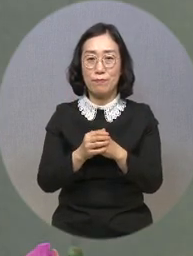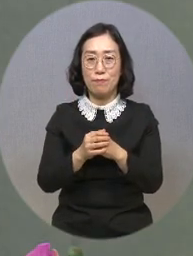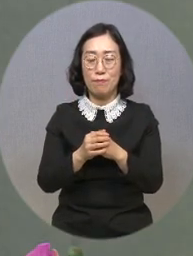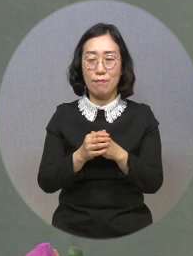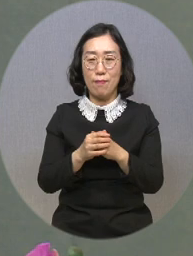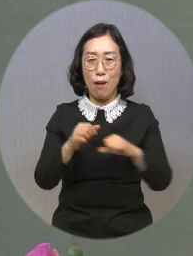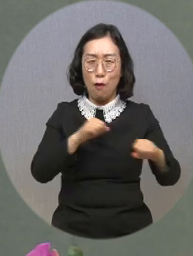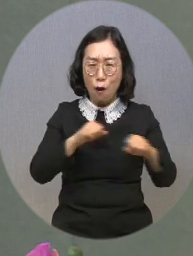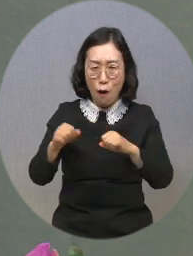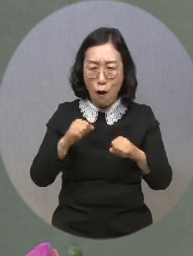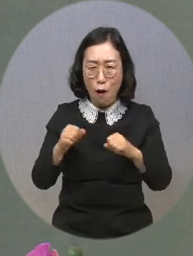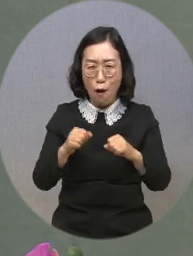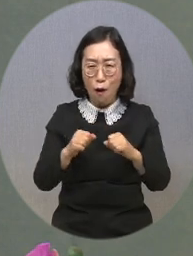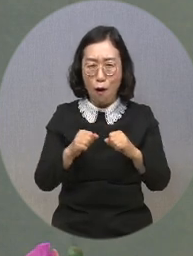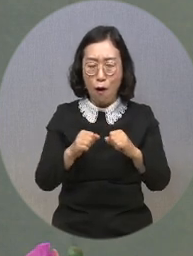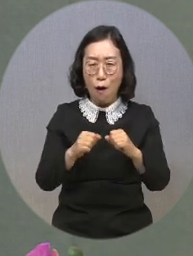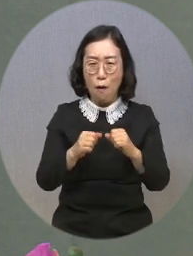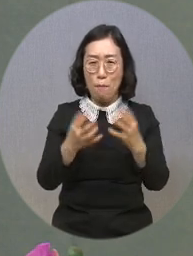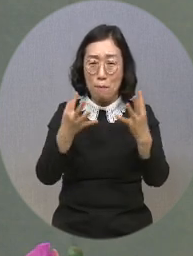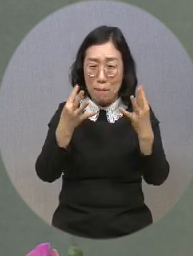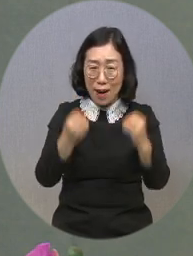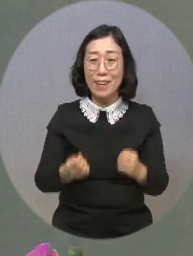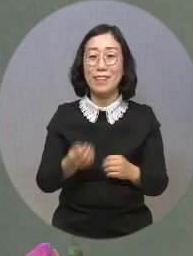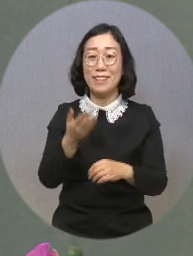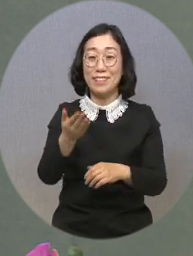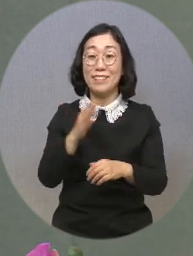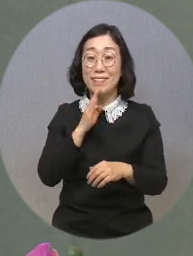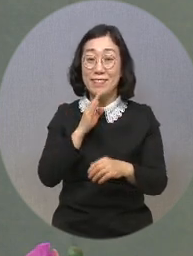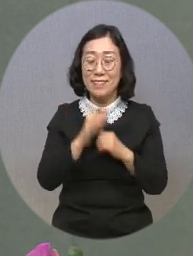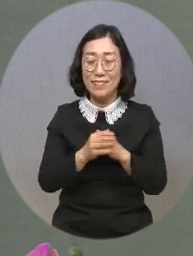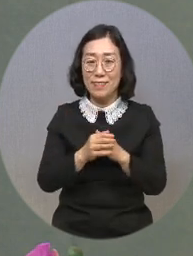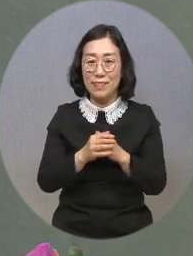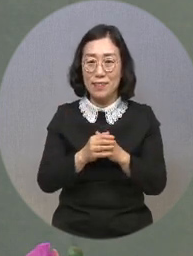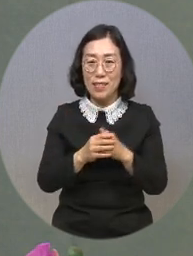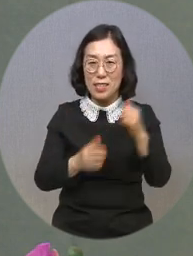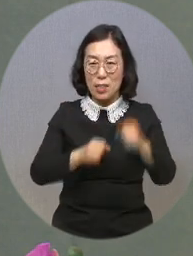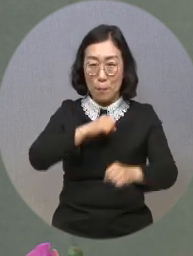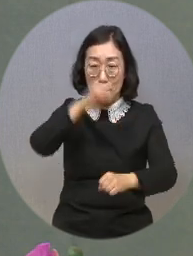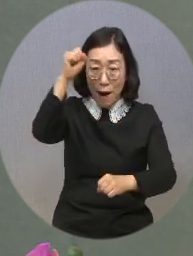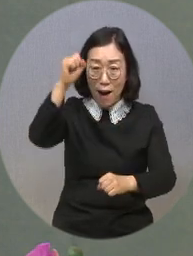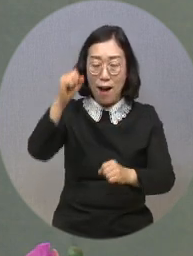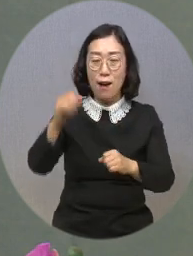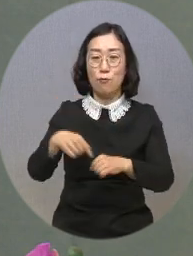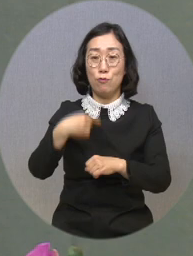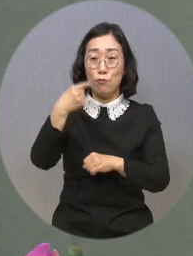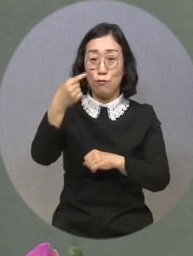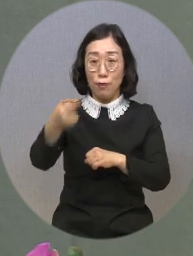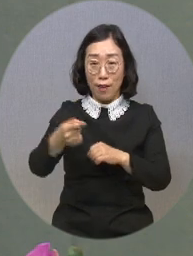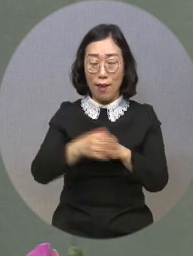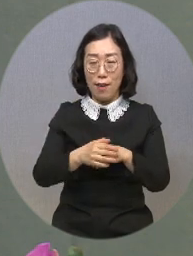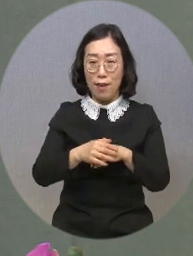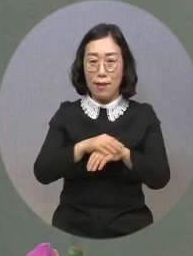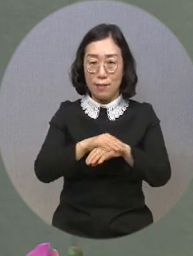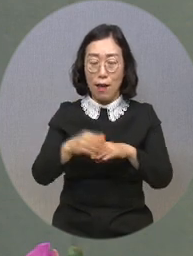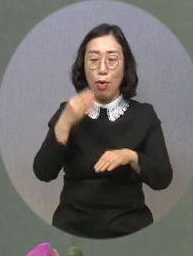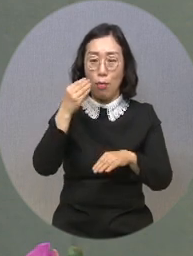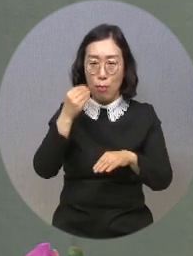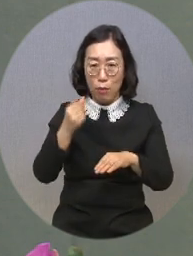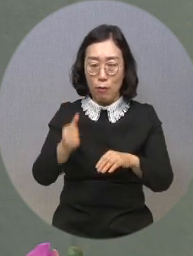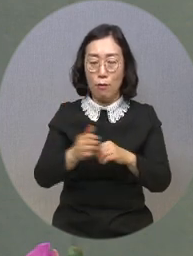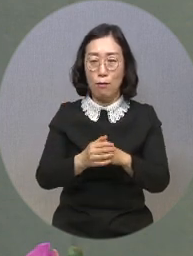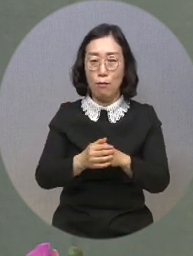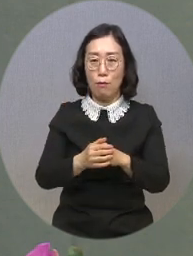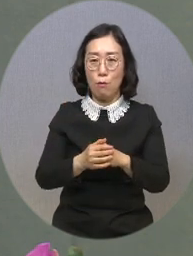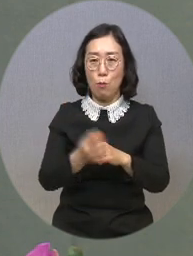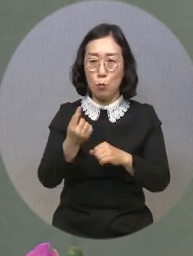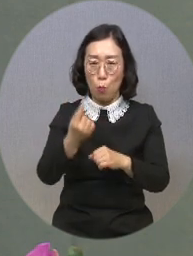화려한 경력이라고 봐야 했어요. 행정고시 합격 후에 아주 순탄하게